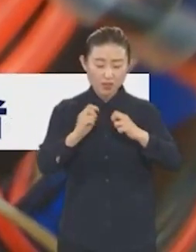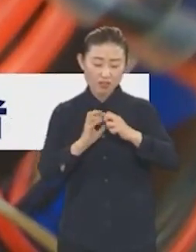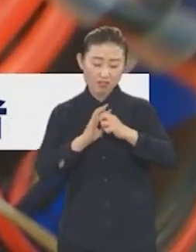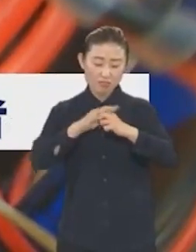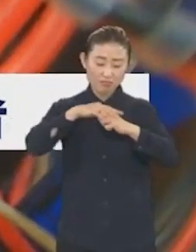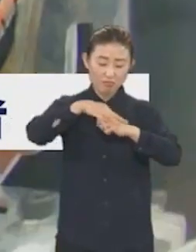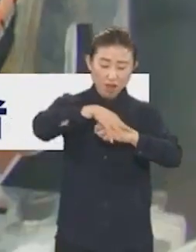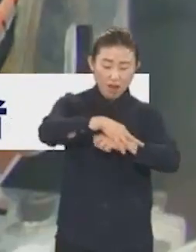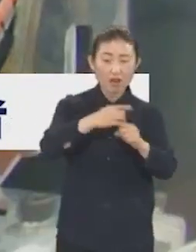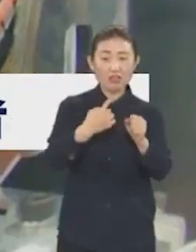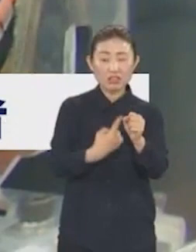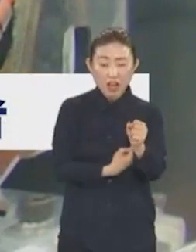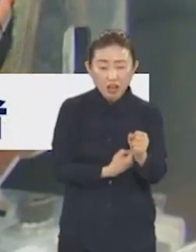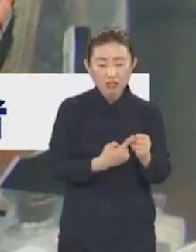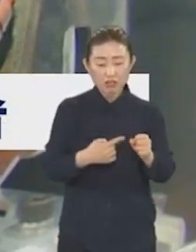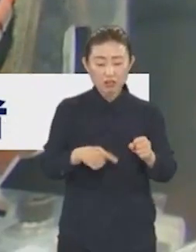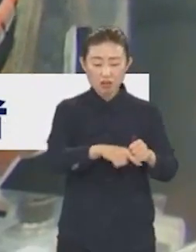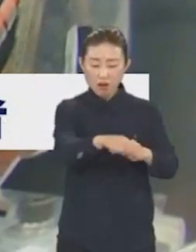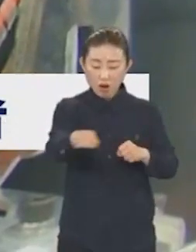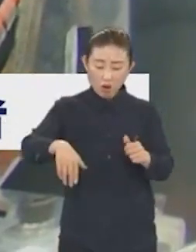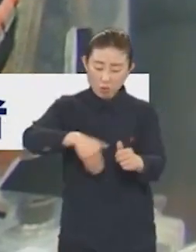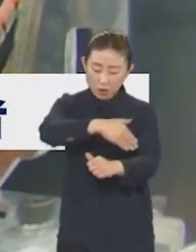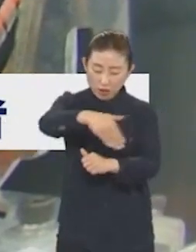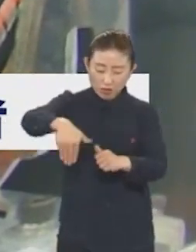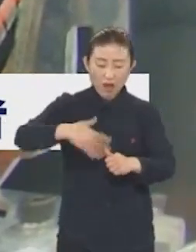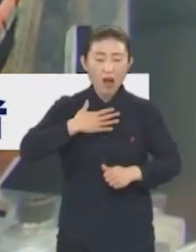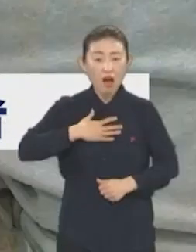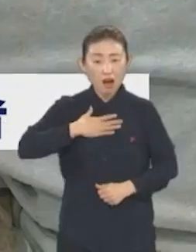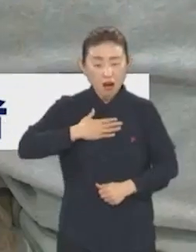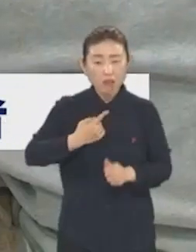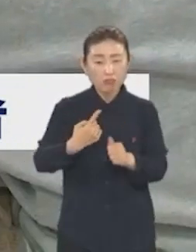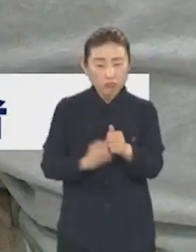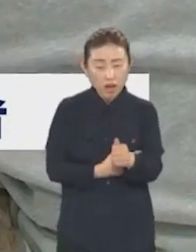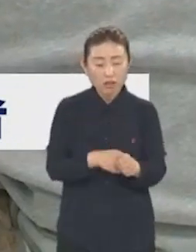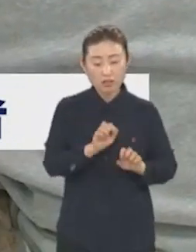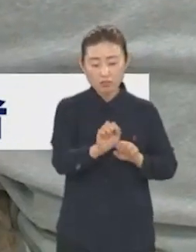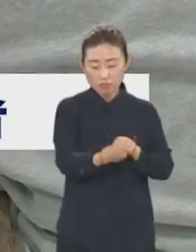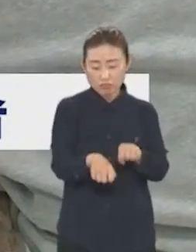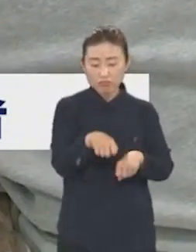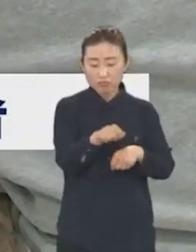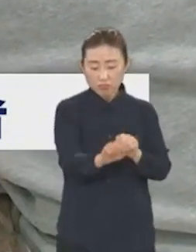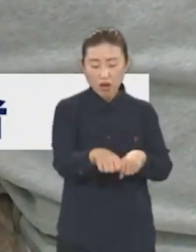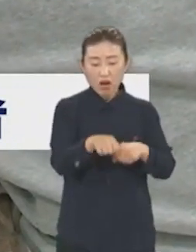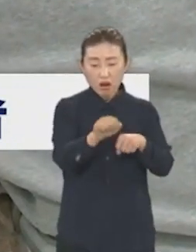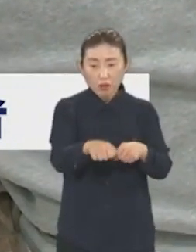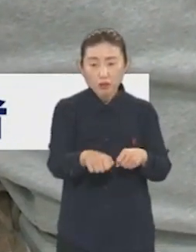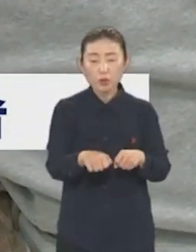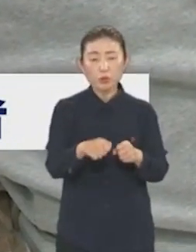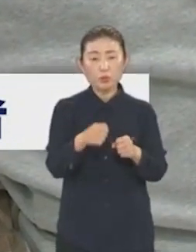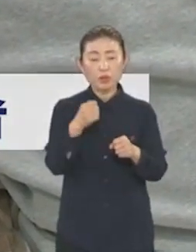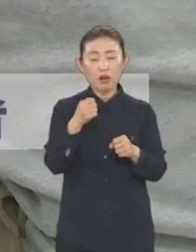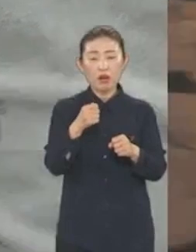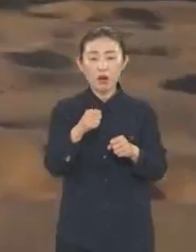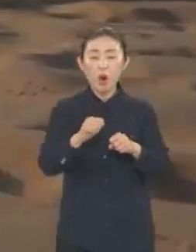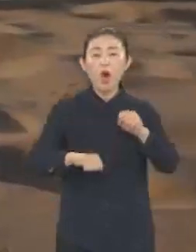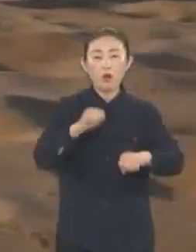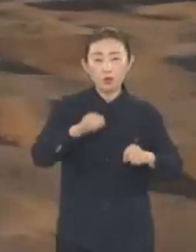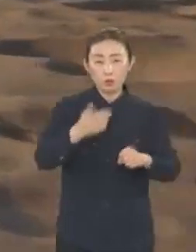밟을 때의 압력 등 데이터를 수집하고 이를 학습된 인공신경망을 통해 분석 예측해 행동하는